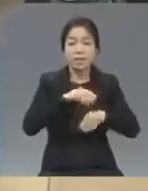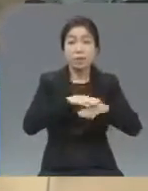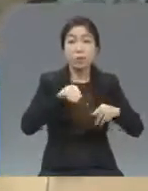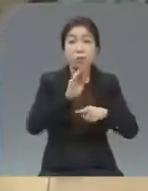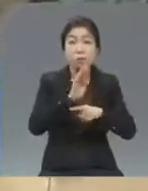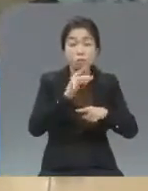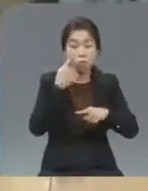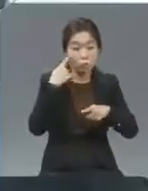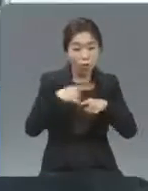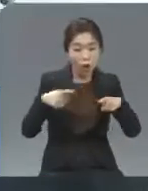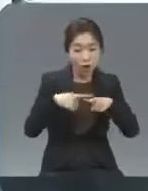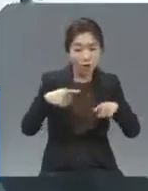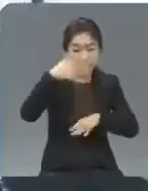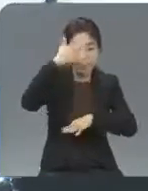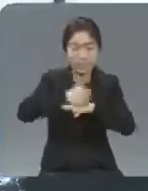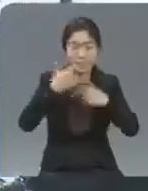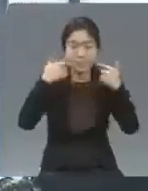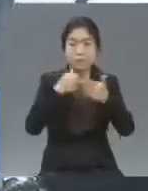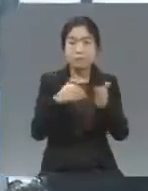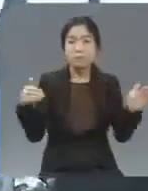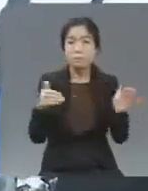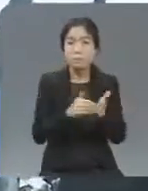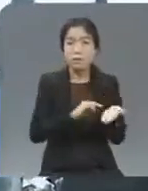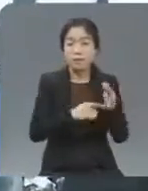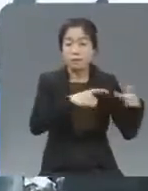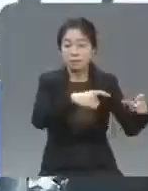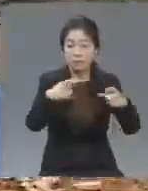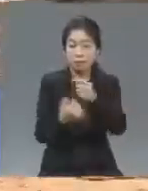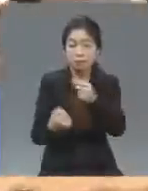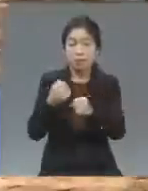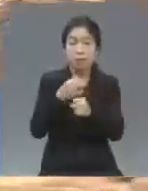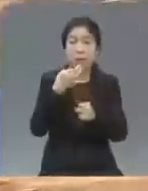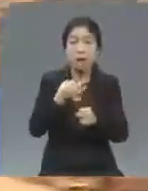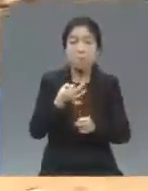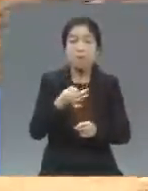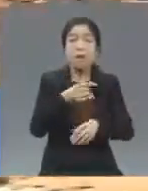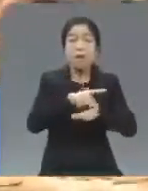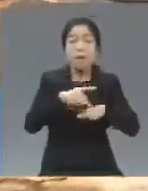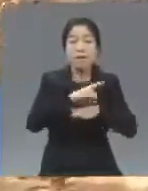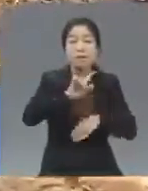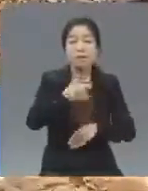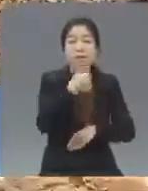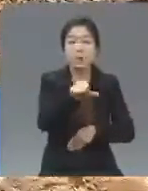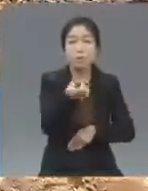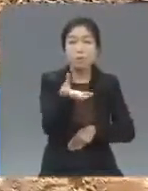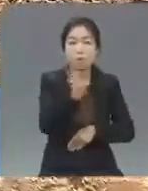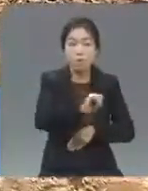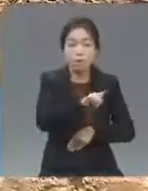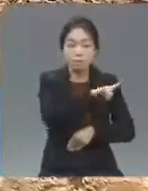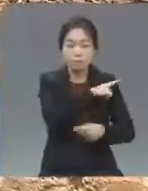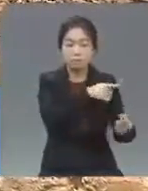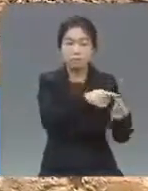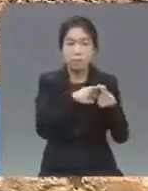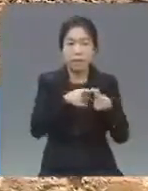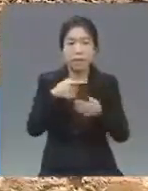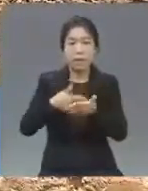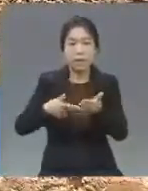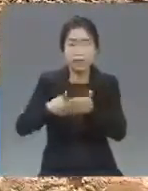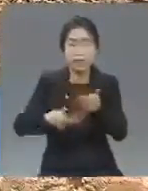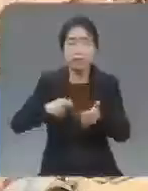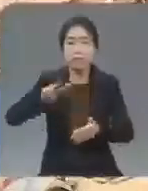최종 확정됐다고 밝혔습니다. 지역별 복구 사업비는 해남군이 605억 원으로 가장 많고,